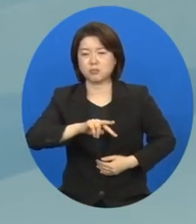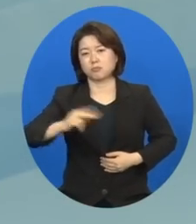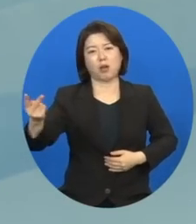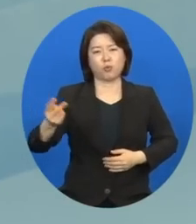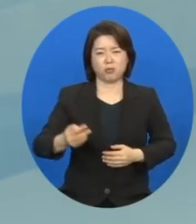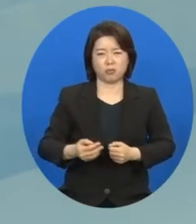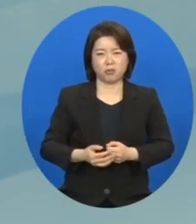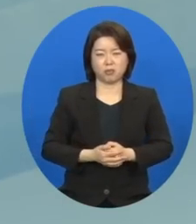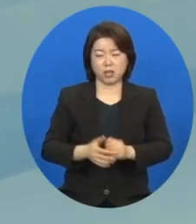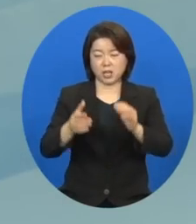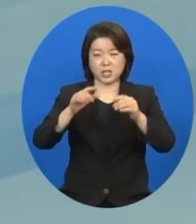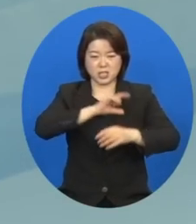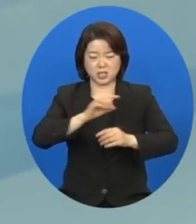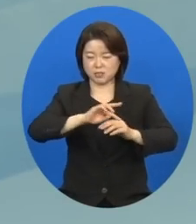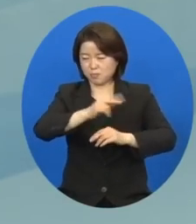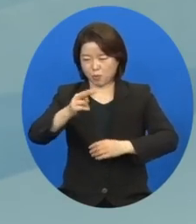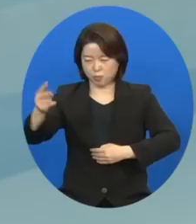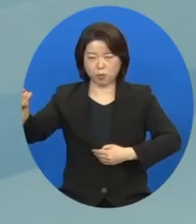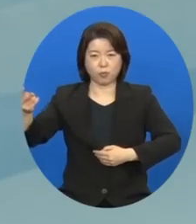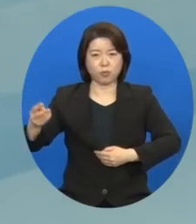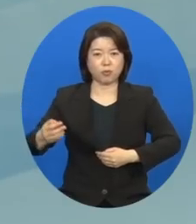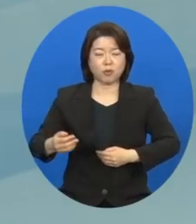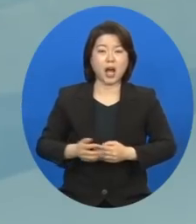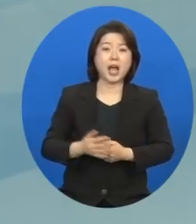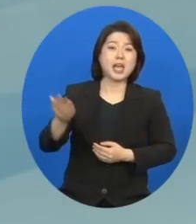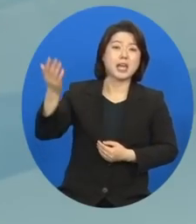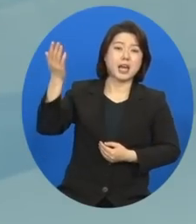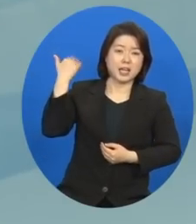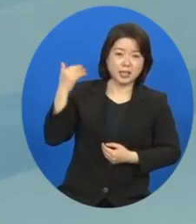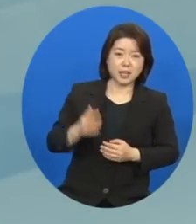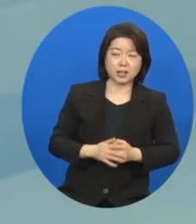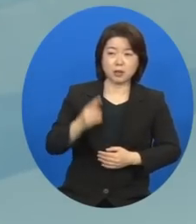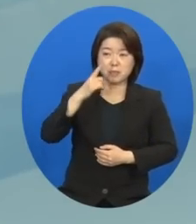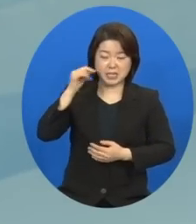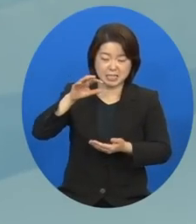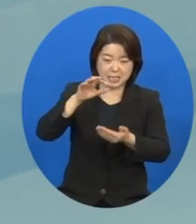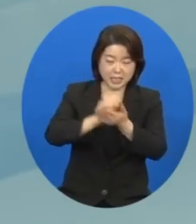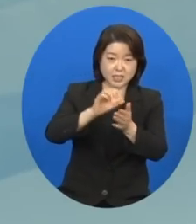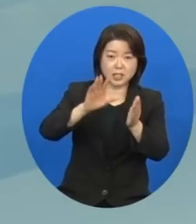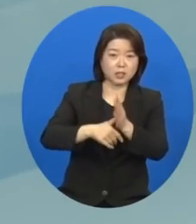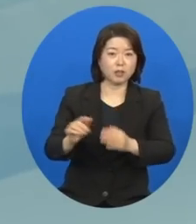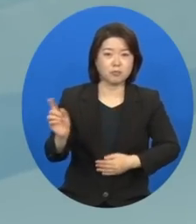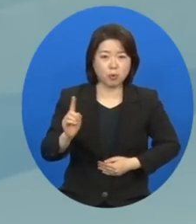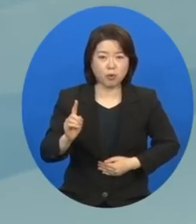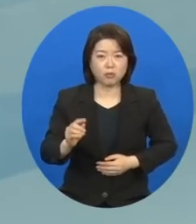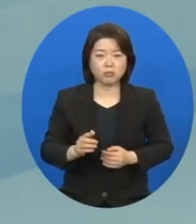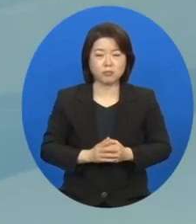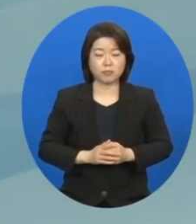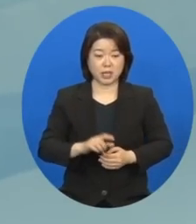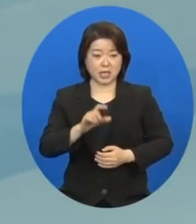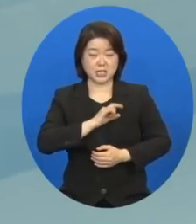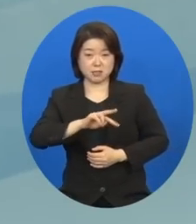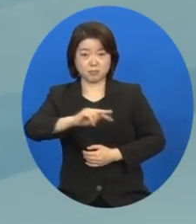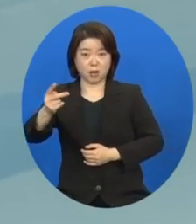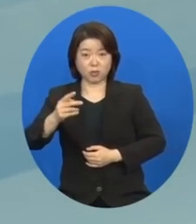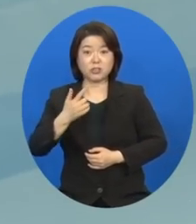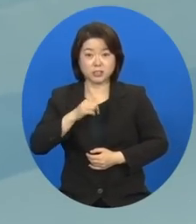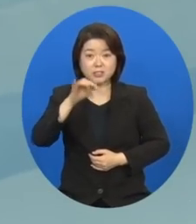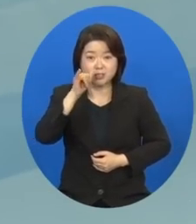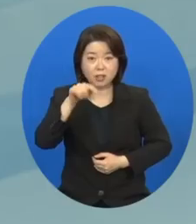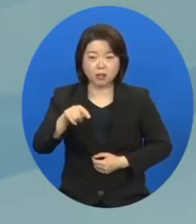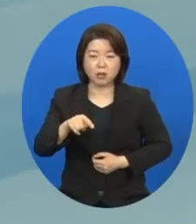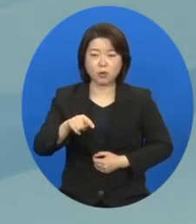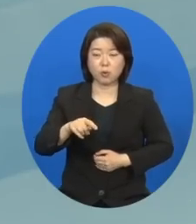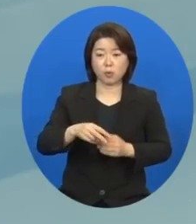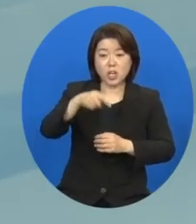식으로 이름을 다 바꾸는 거예요. 우리 옛날에 일제시대 때 뭐 했습니까? 창씨개명.